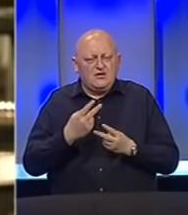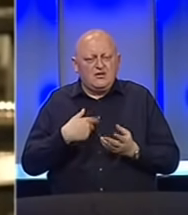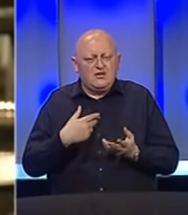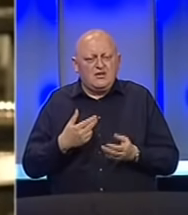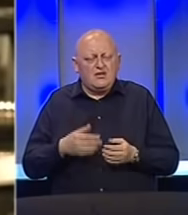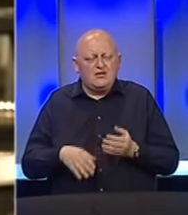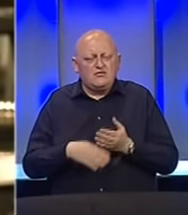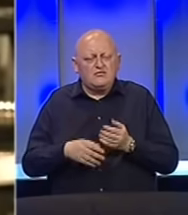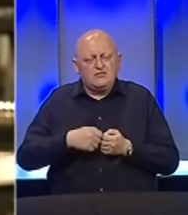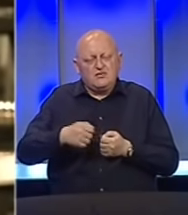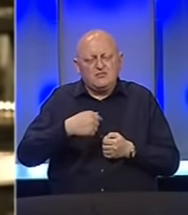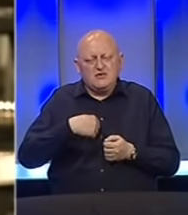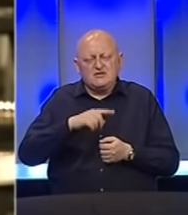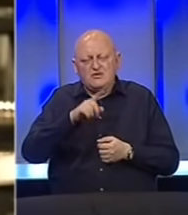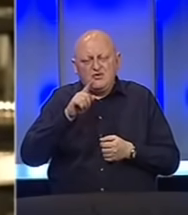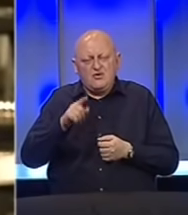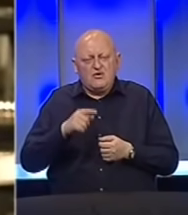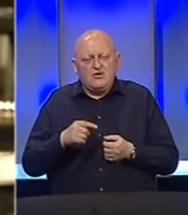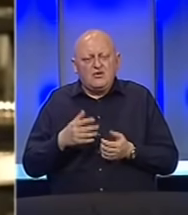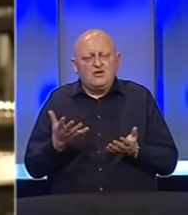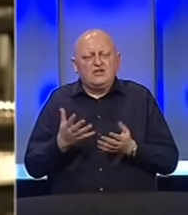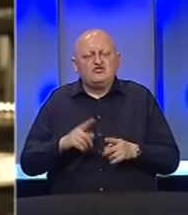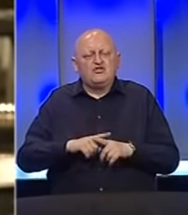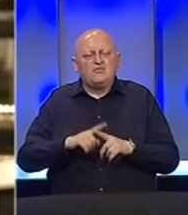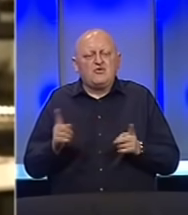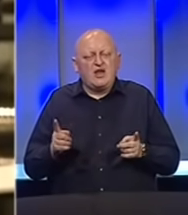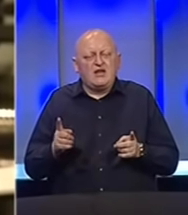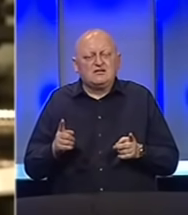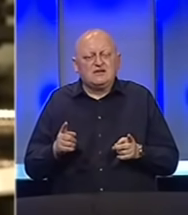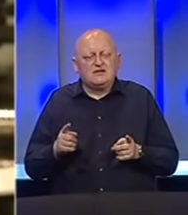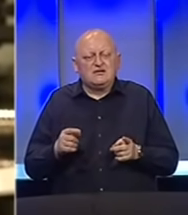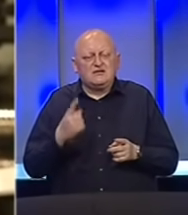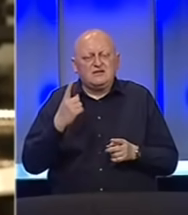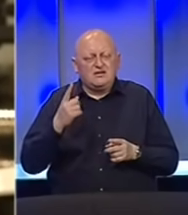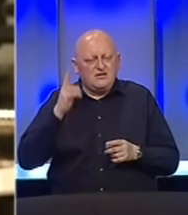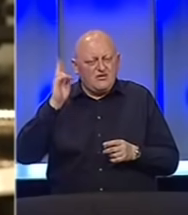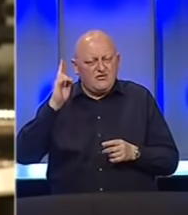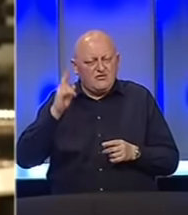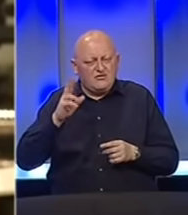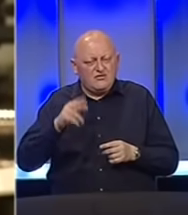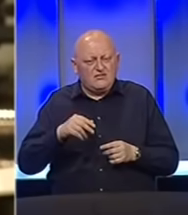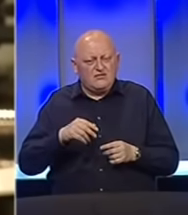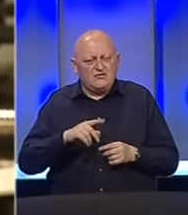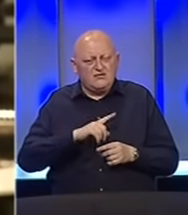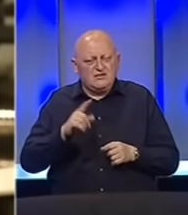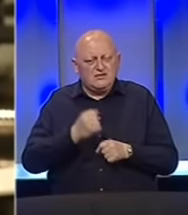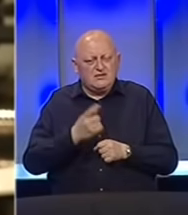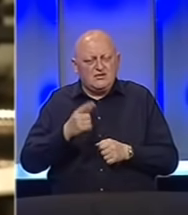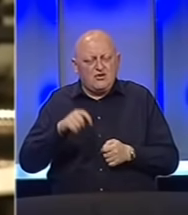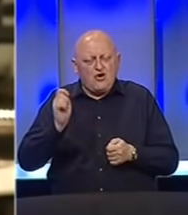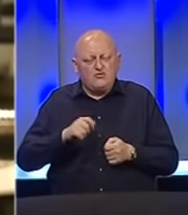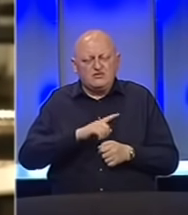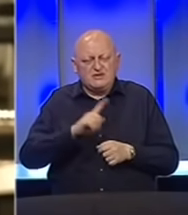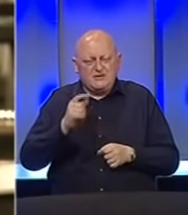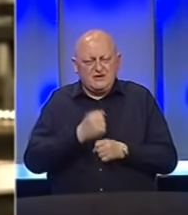te poticajne mjere, mi smo pitali čemu je razlika između jednog frizera kojem je zabranjen rad i jednog obućara kojem